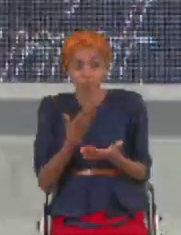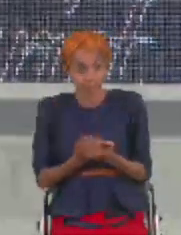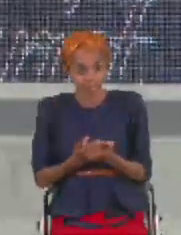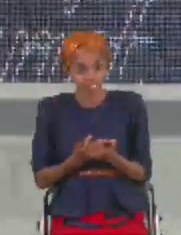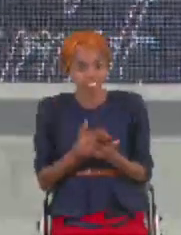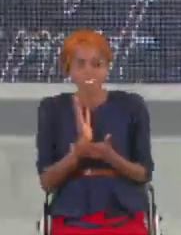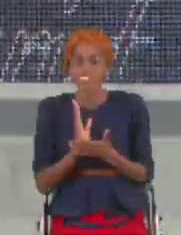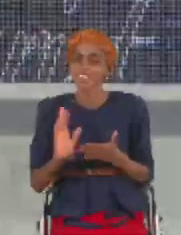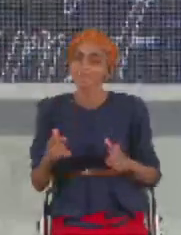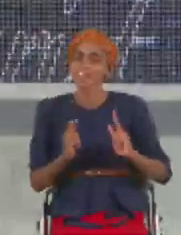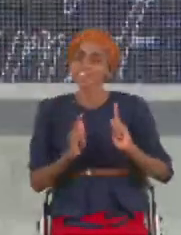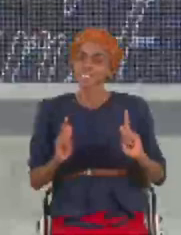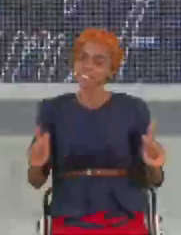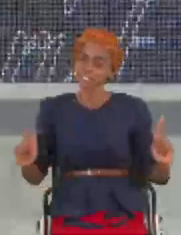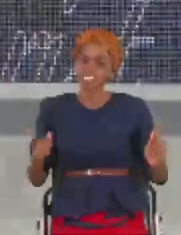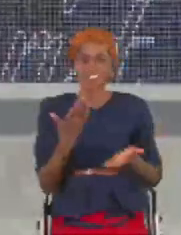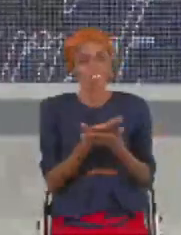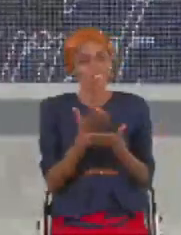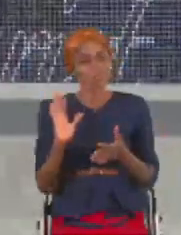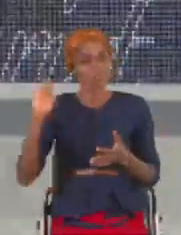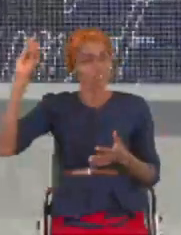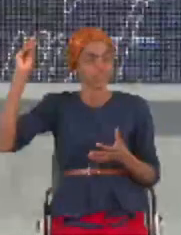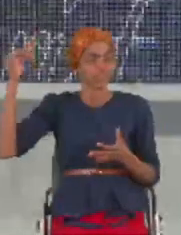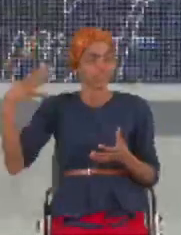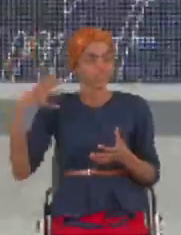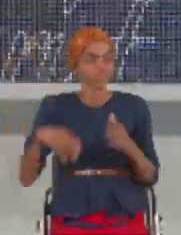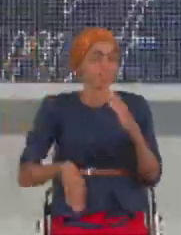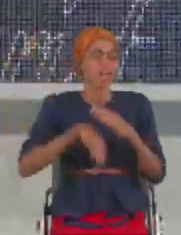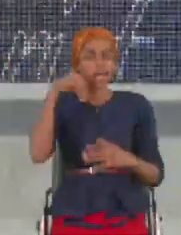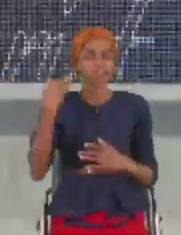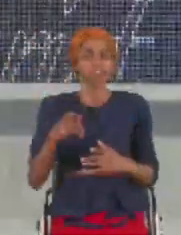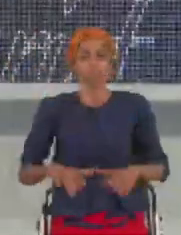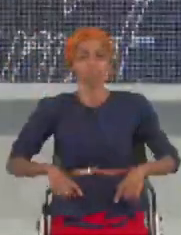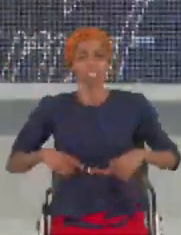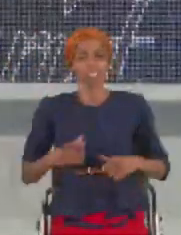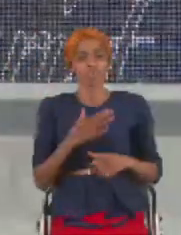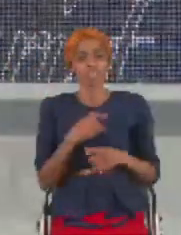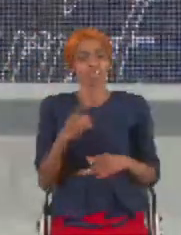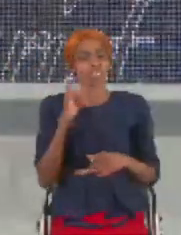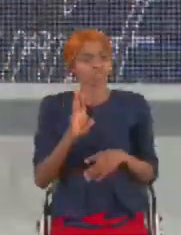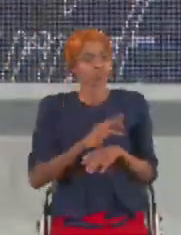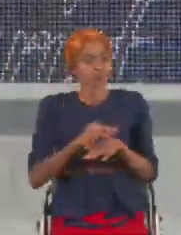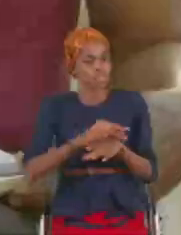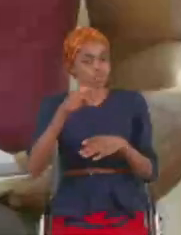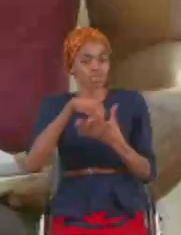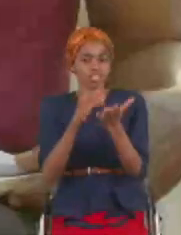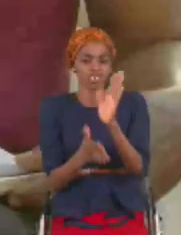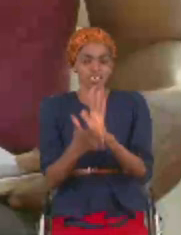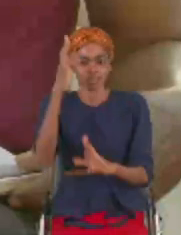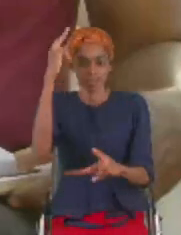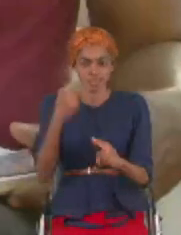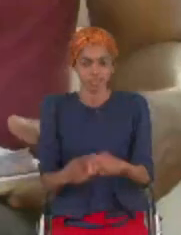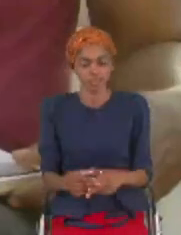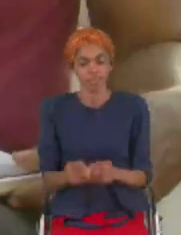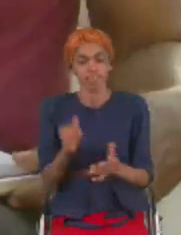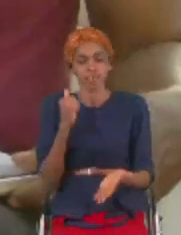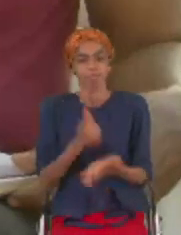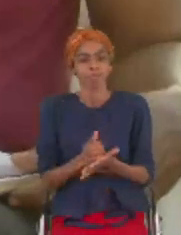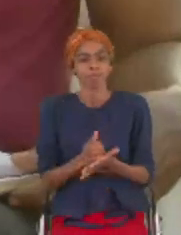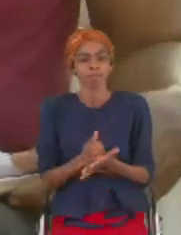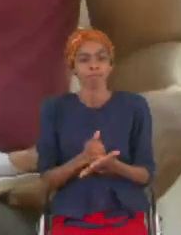bon quelque chose de grand quelque chose de gracieux de ta vie et au ministère au nom de jésus